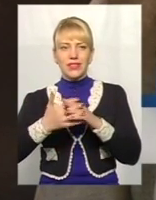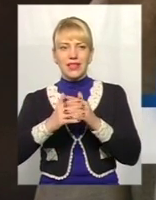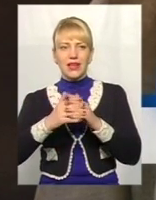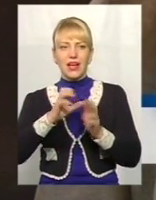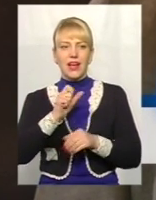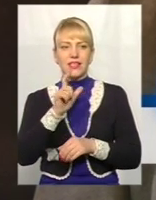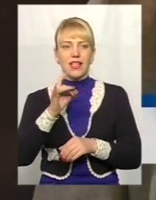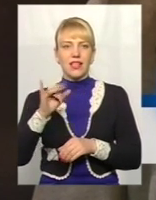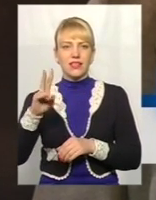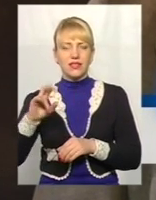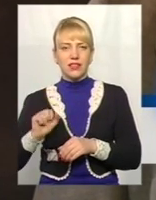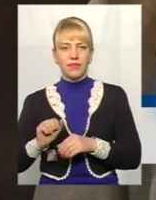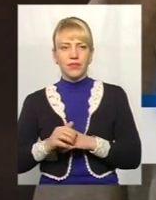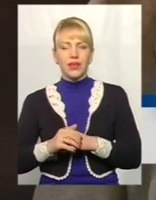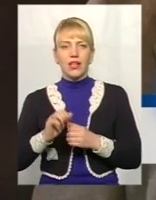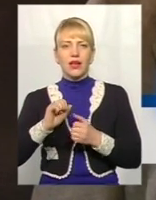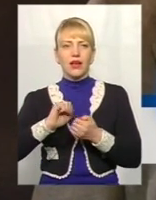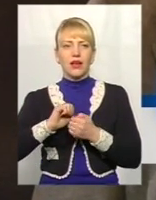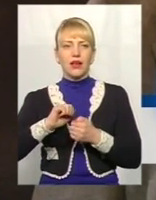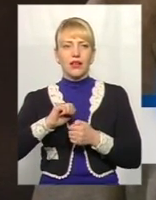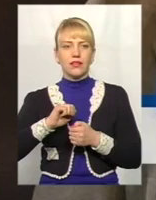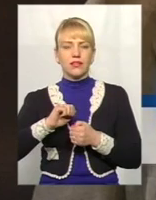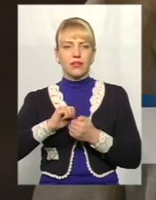Азавінці. Могилёв-Подольського району